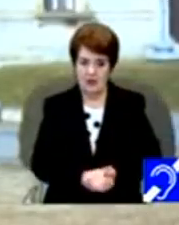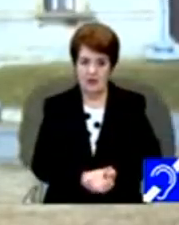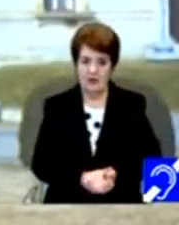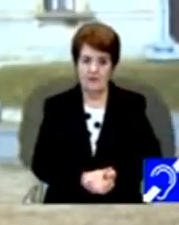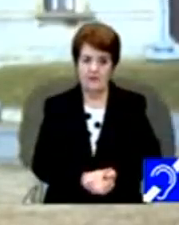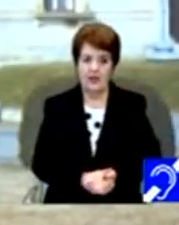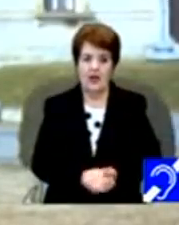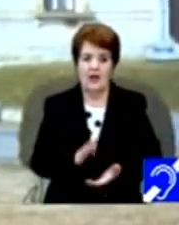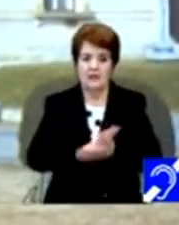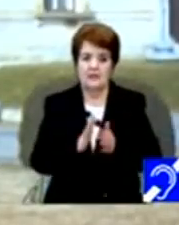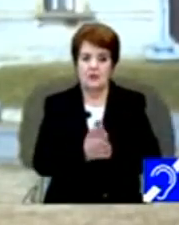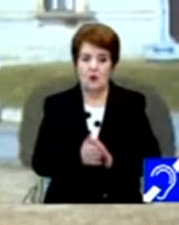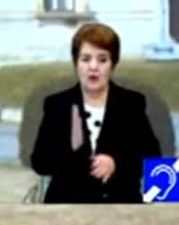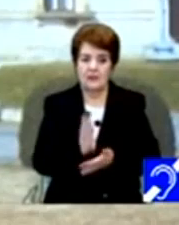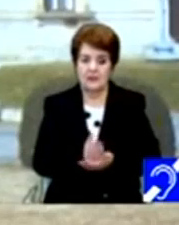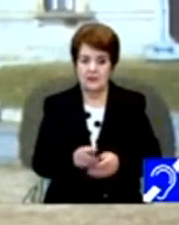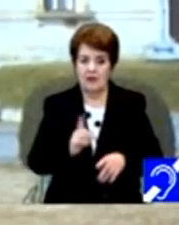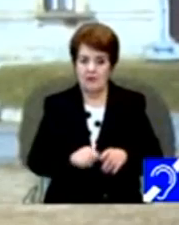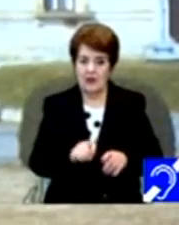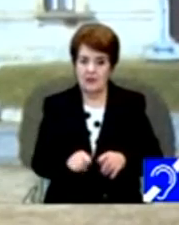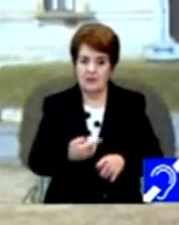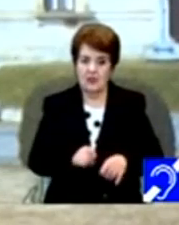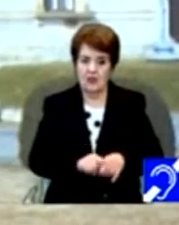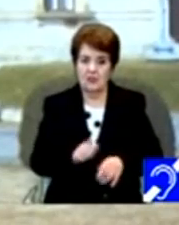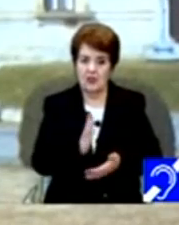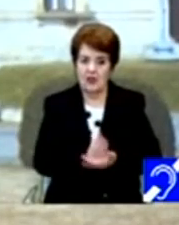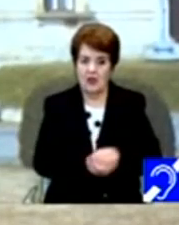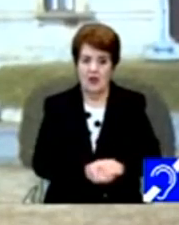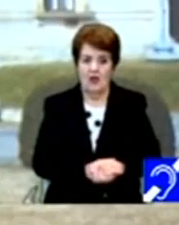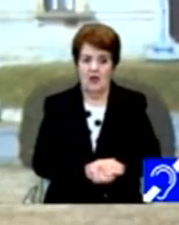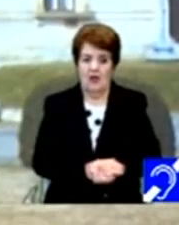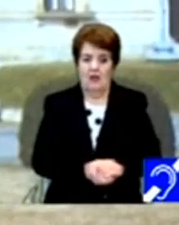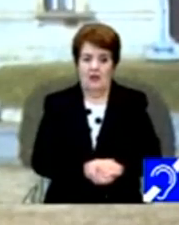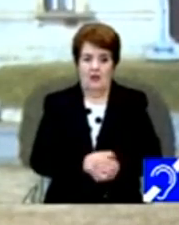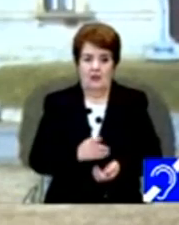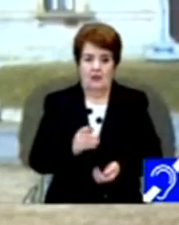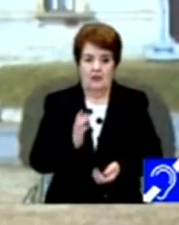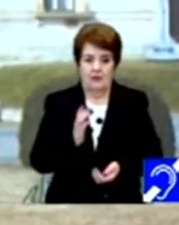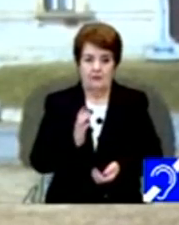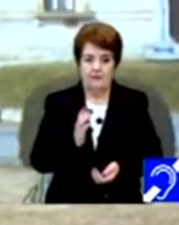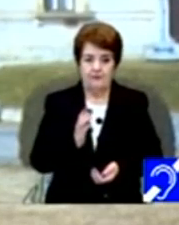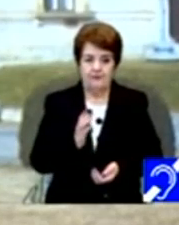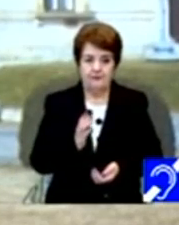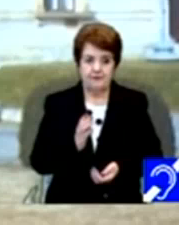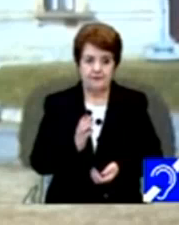je, že situace se zastavila, zdá se, že se zastavila, ale nedobrá zpráva je ta, že zatím nějak